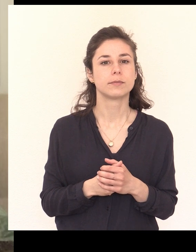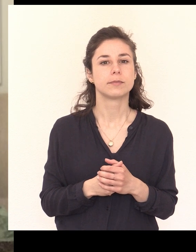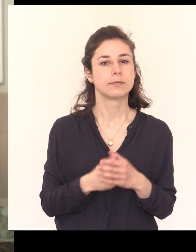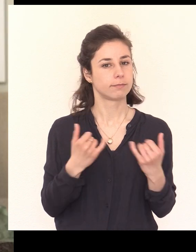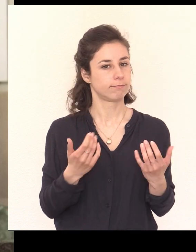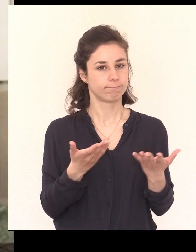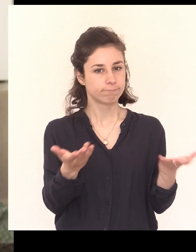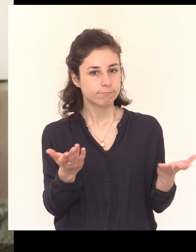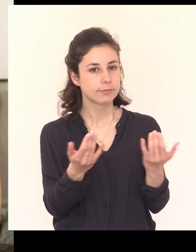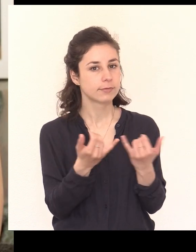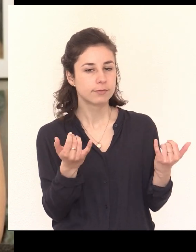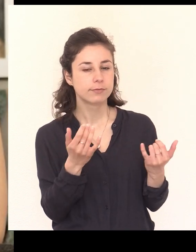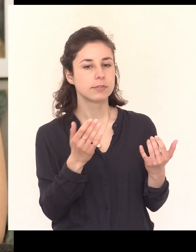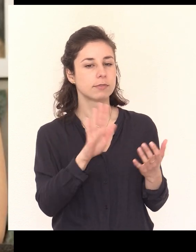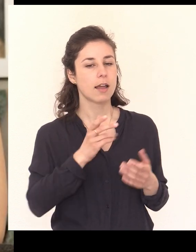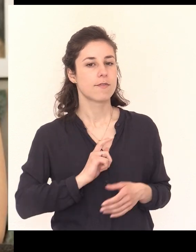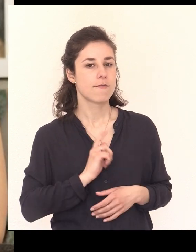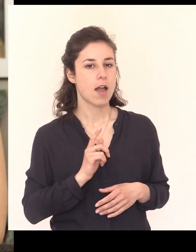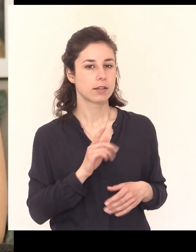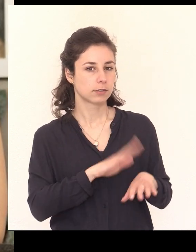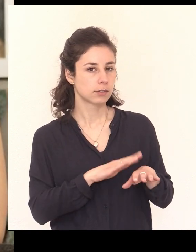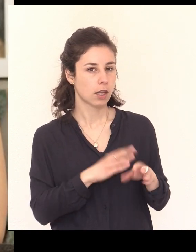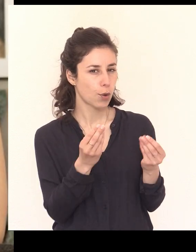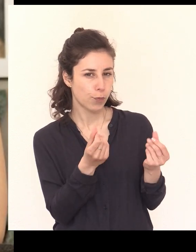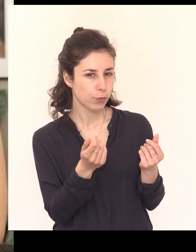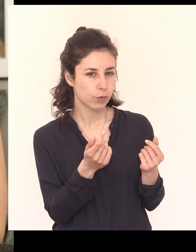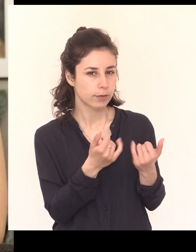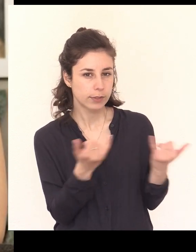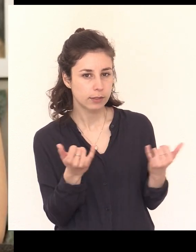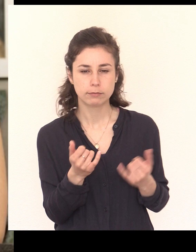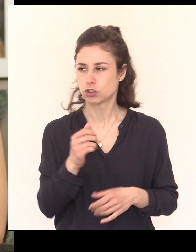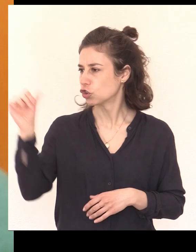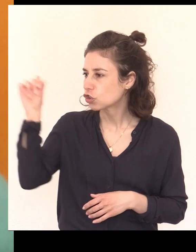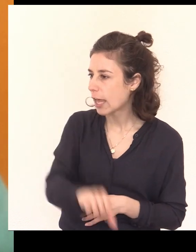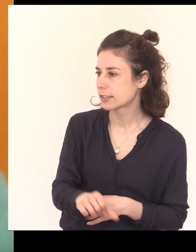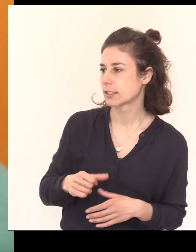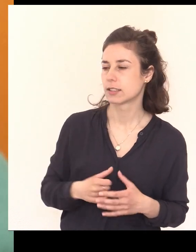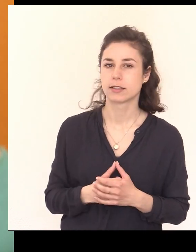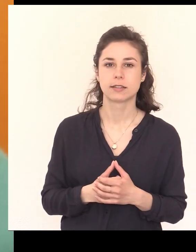sind. Los geht's. Wie empfanden Sie Ihre Wartezeit bis zum Gespräch? Scheiße!